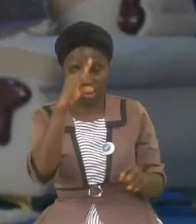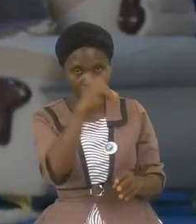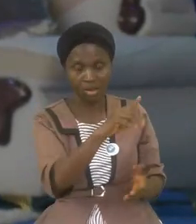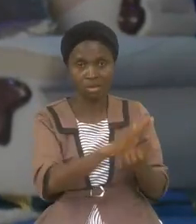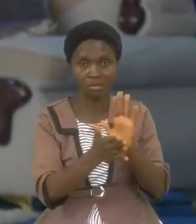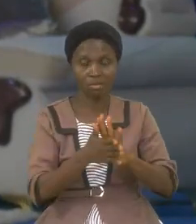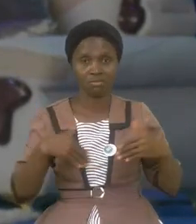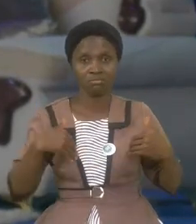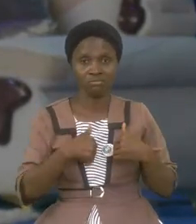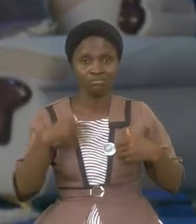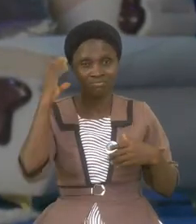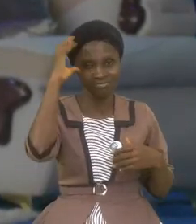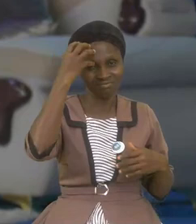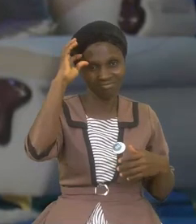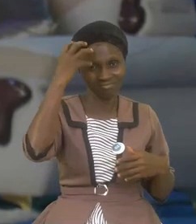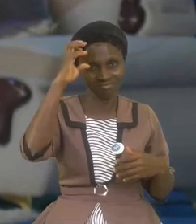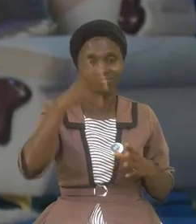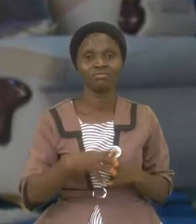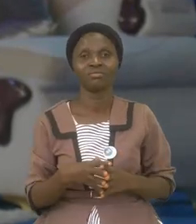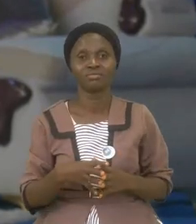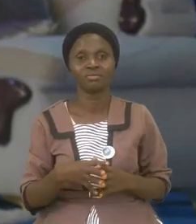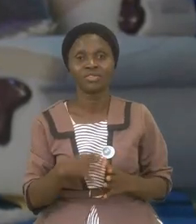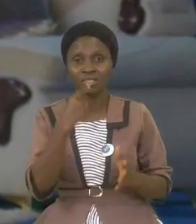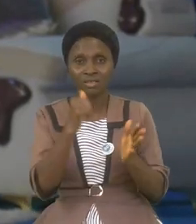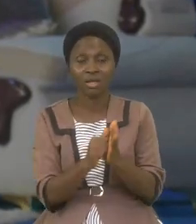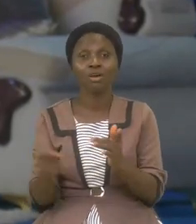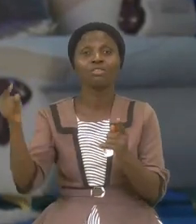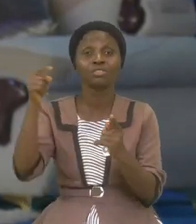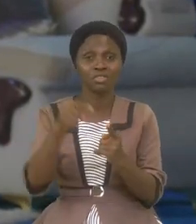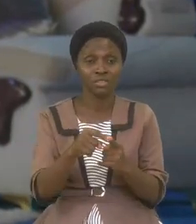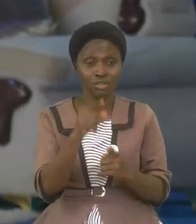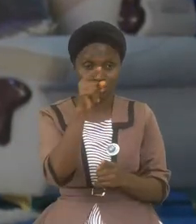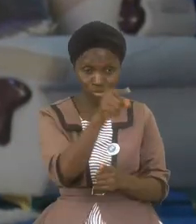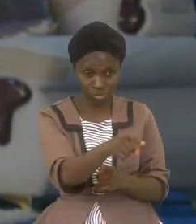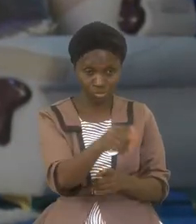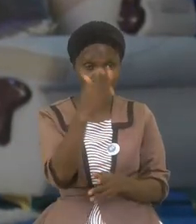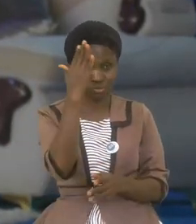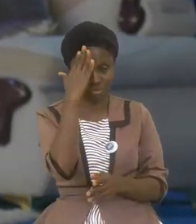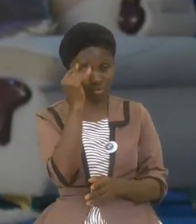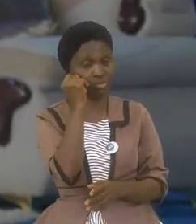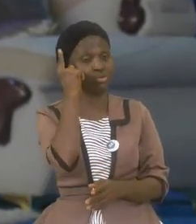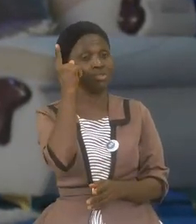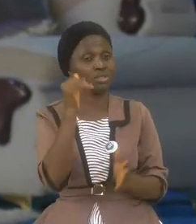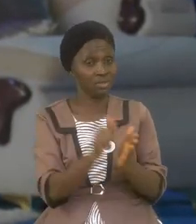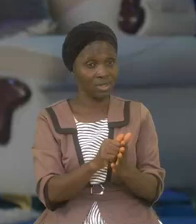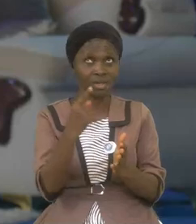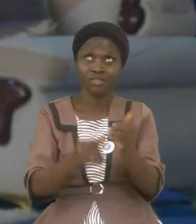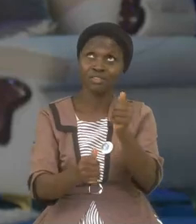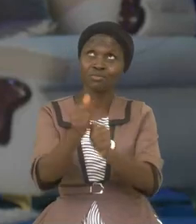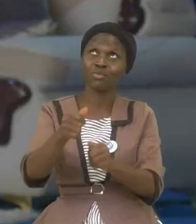devenu fou. Il est devenu un malade mental. Il est devenu un maniaque.